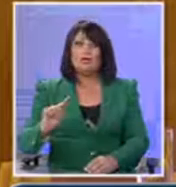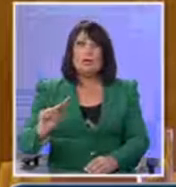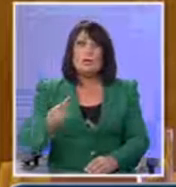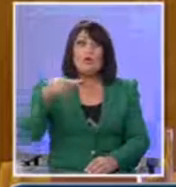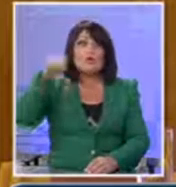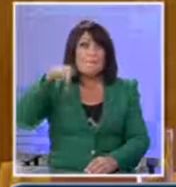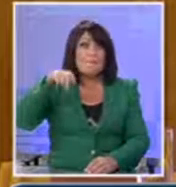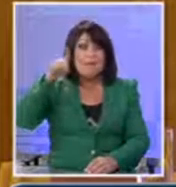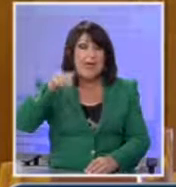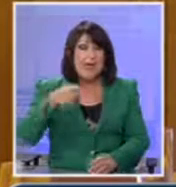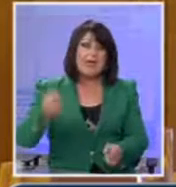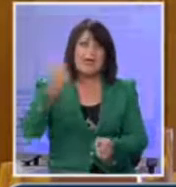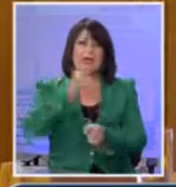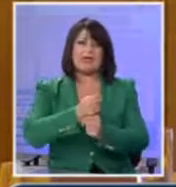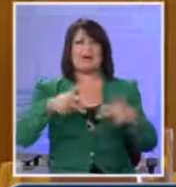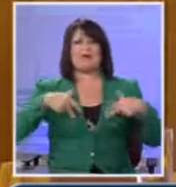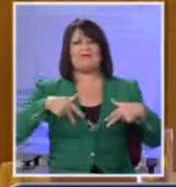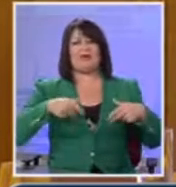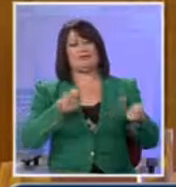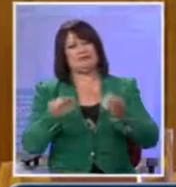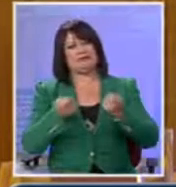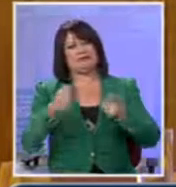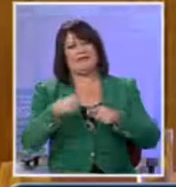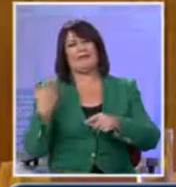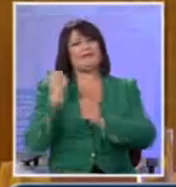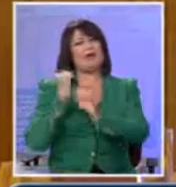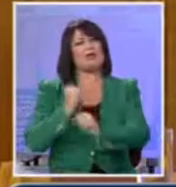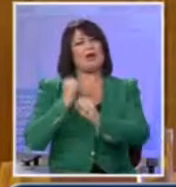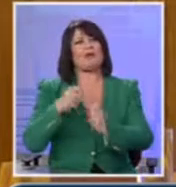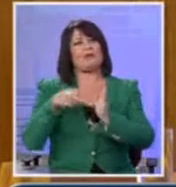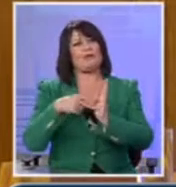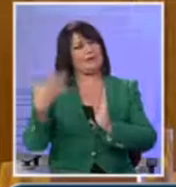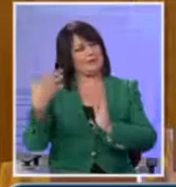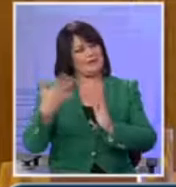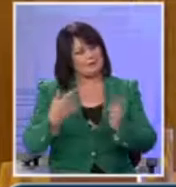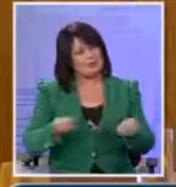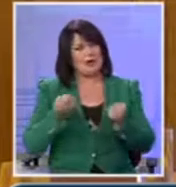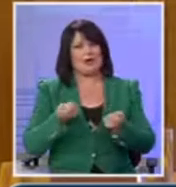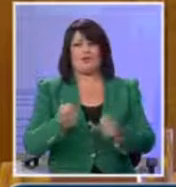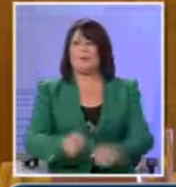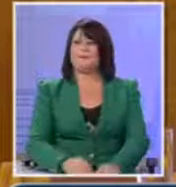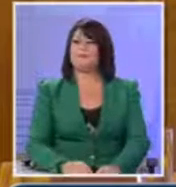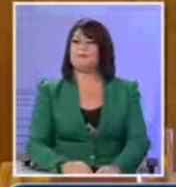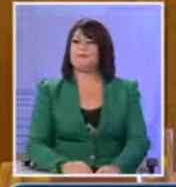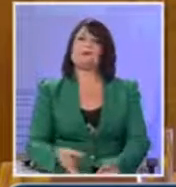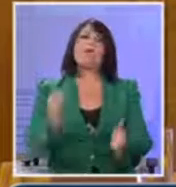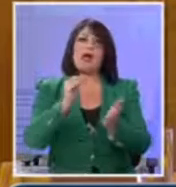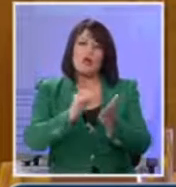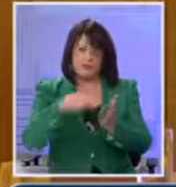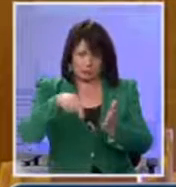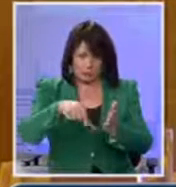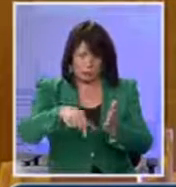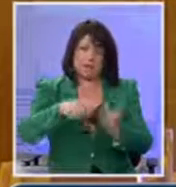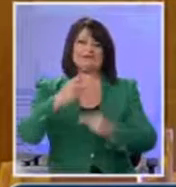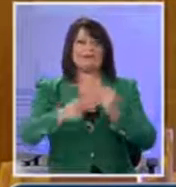είχαμε αναλάβει την διακυβέρνηση της χώρας τον Ιανουάριο του 2015. Επίσης, τώρα